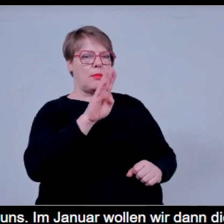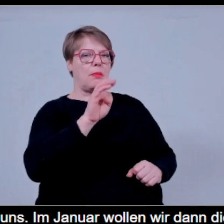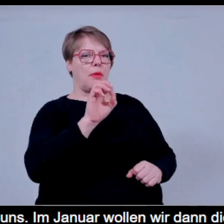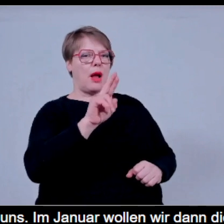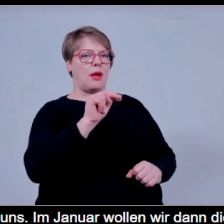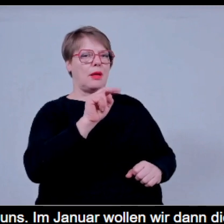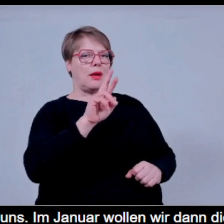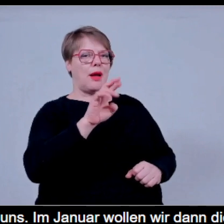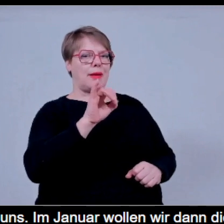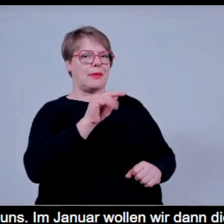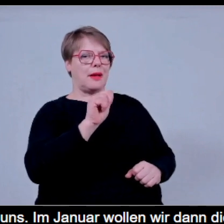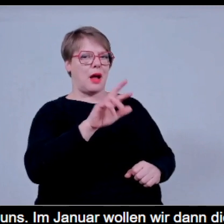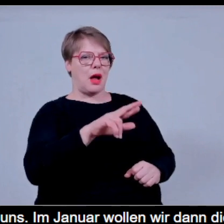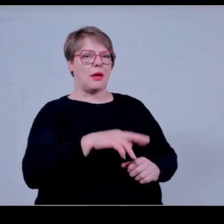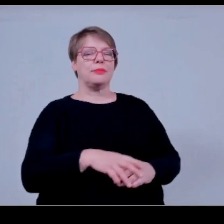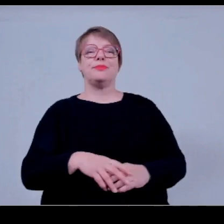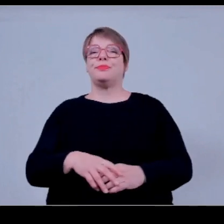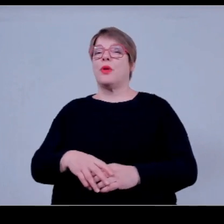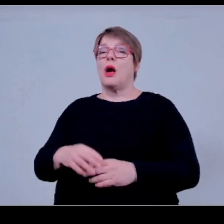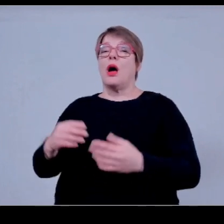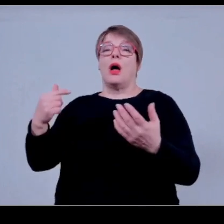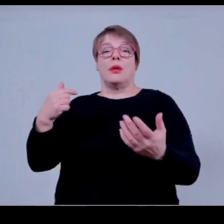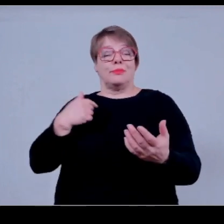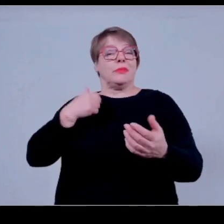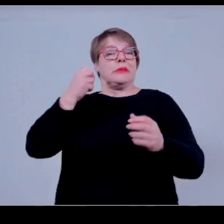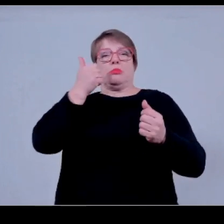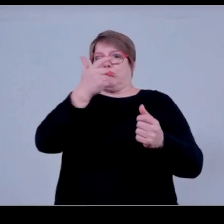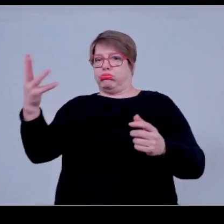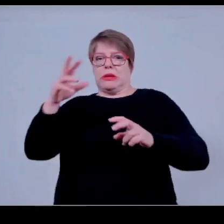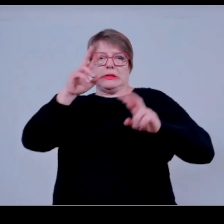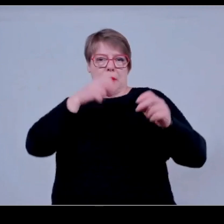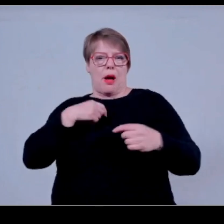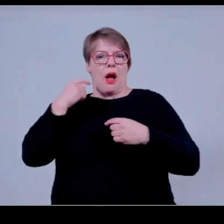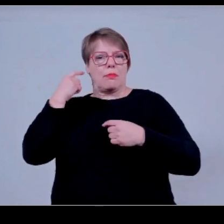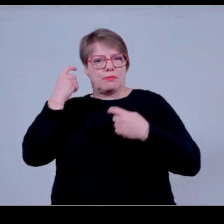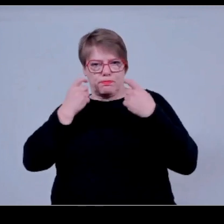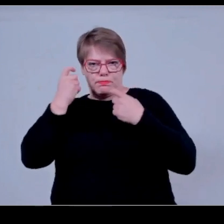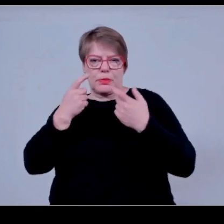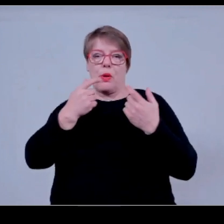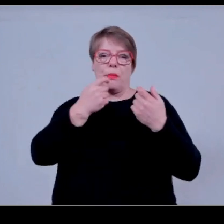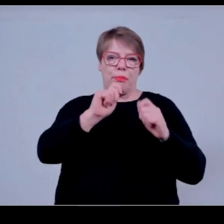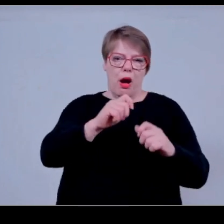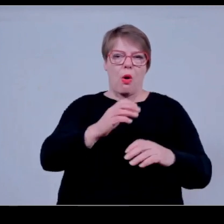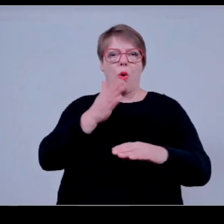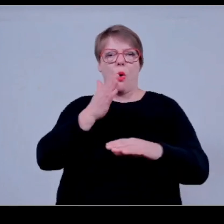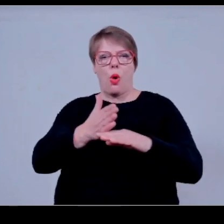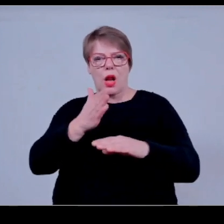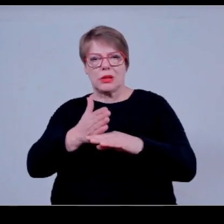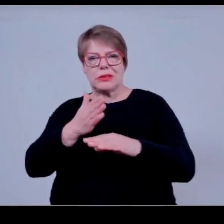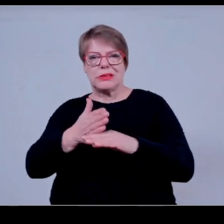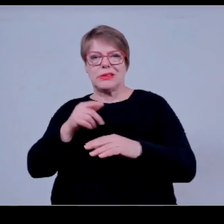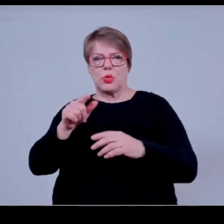August 2020 beziehungsweise 2021 gibt es ein verbundweit gültiges 365-Euro-Ticket in den Verkehrsräumen